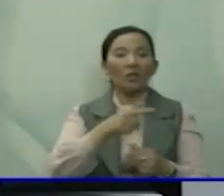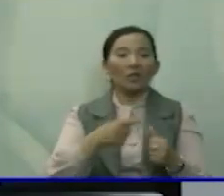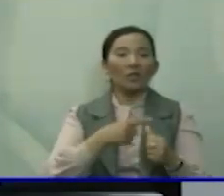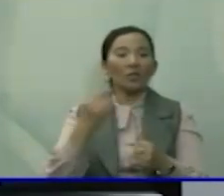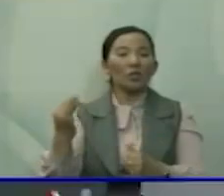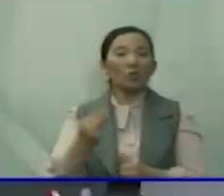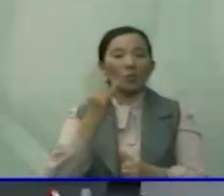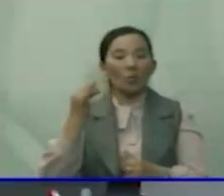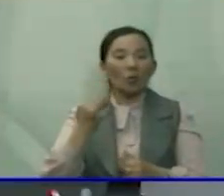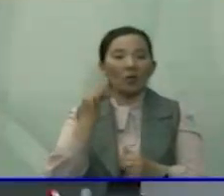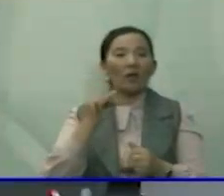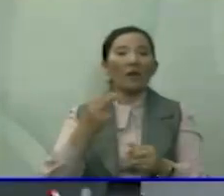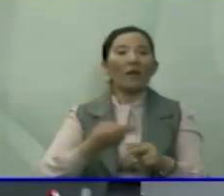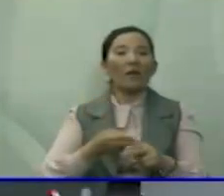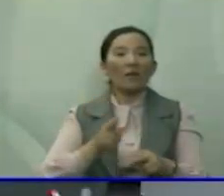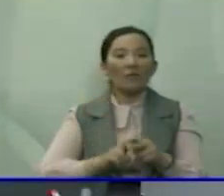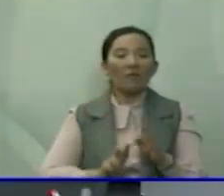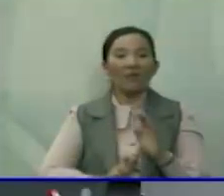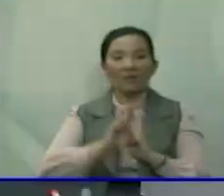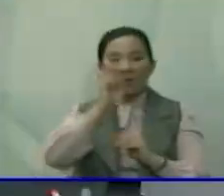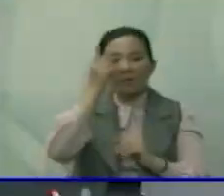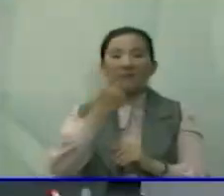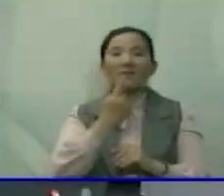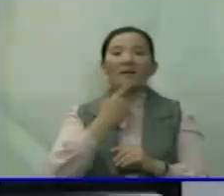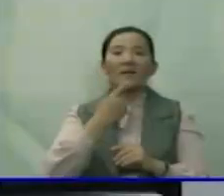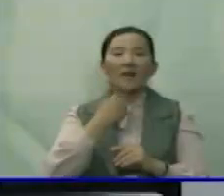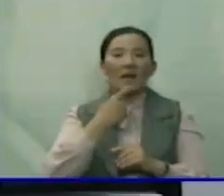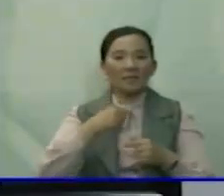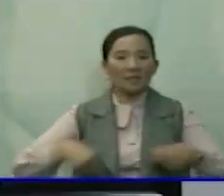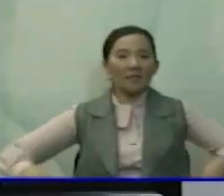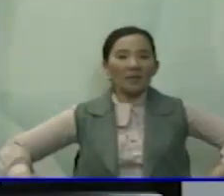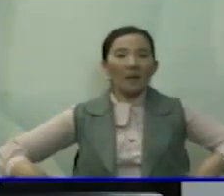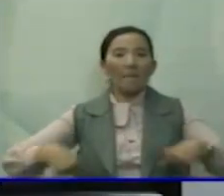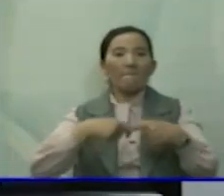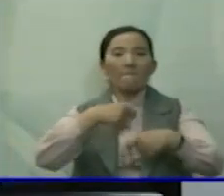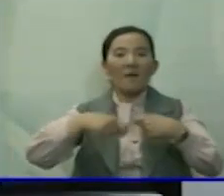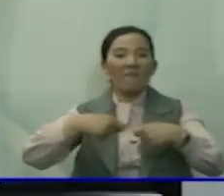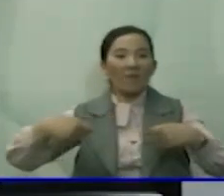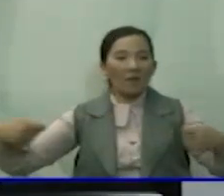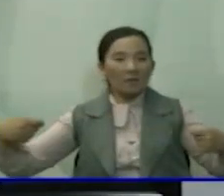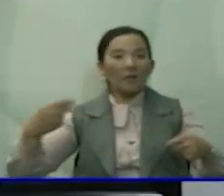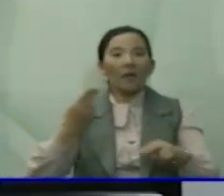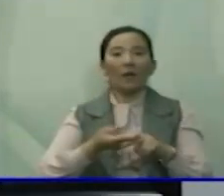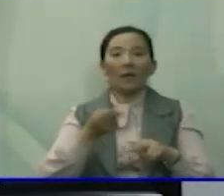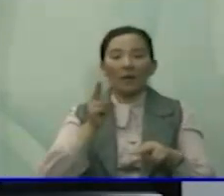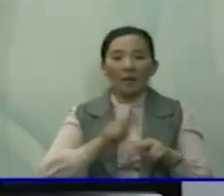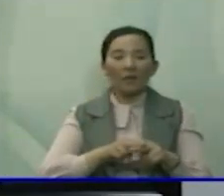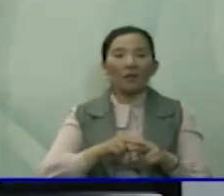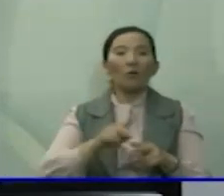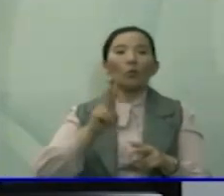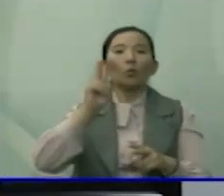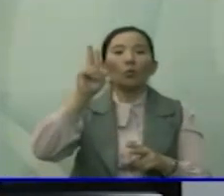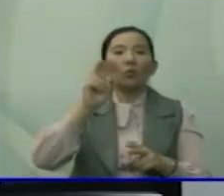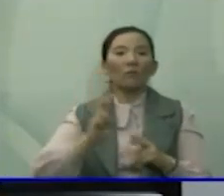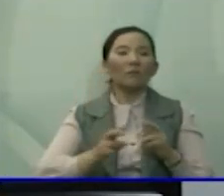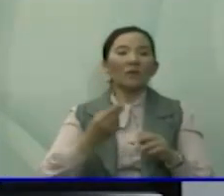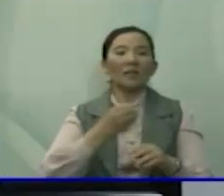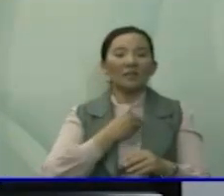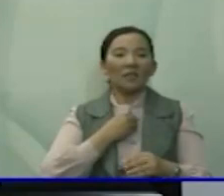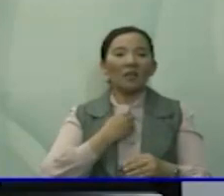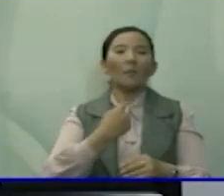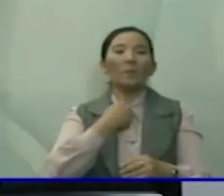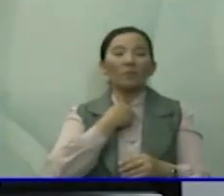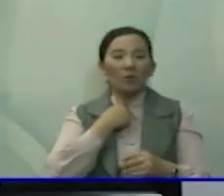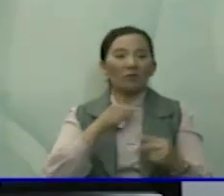восстание красных повязок обратите внимание восставшие надевали на головы красной